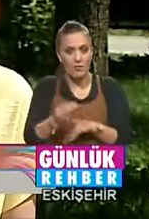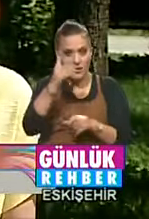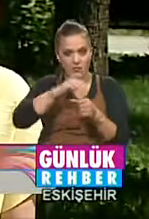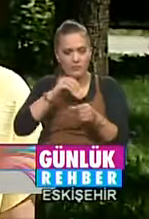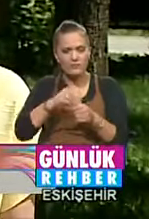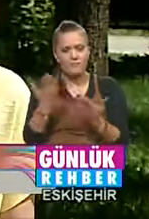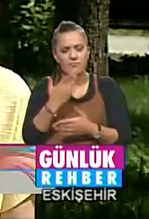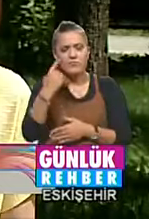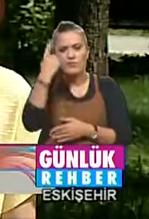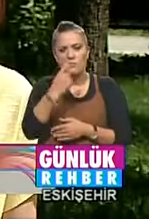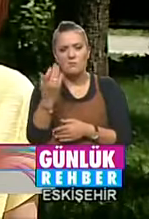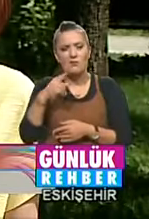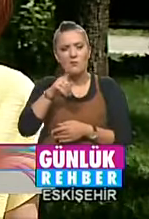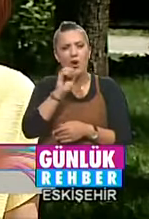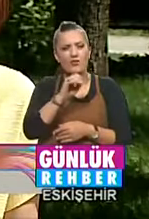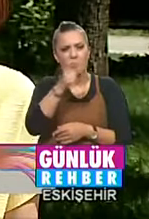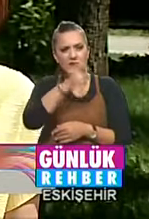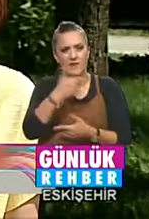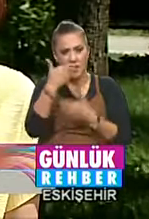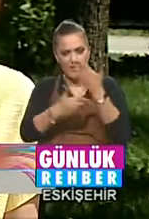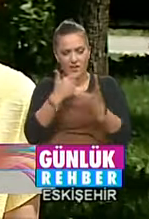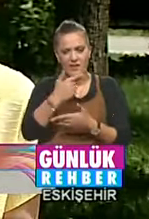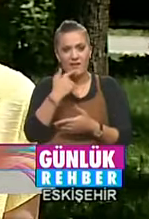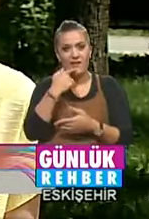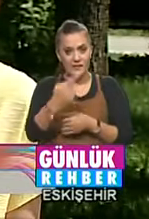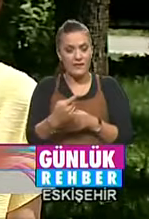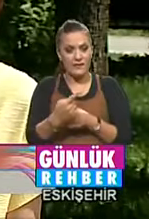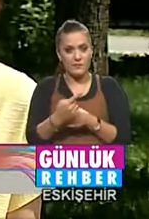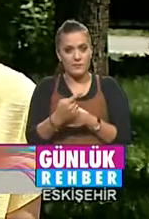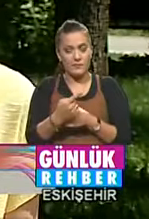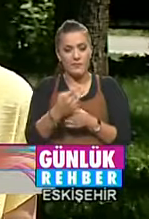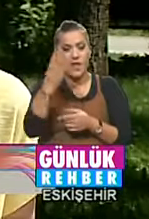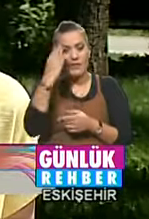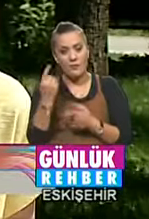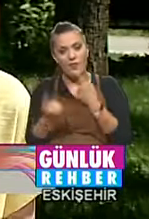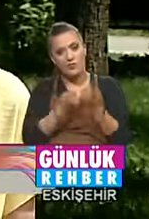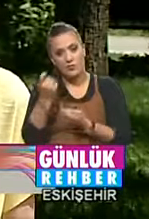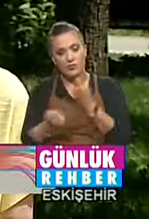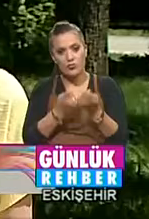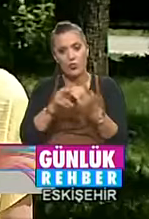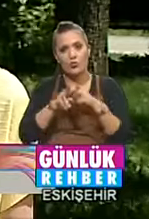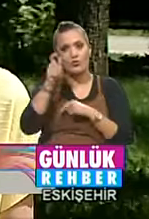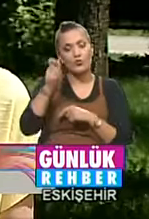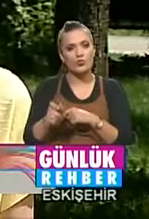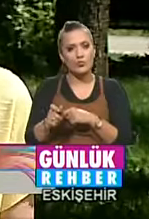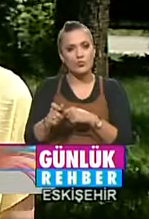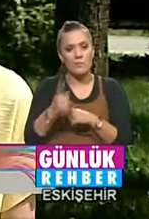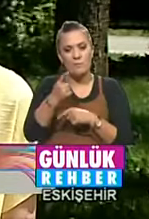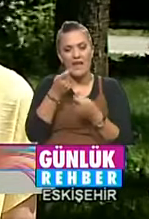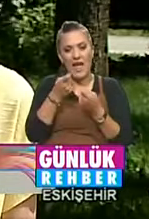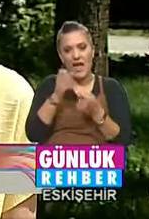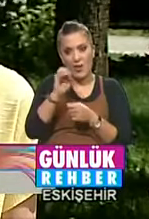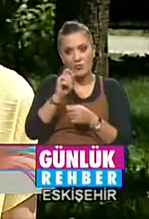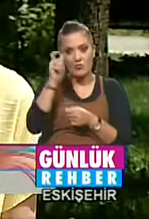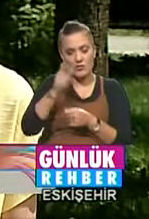da, çünkü evet. az önce bir hocamızı anlatırken dedik ki anlamaya çalışıyor Yunus'u. Bir eğitmenden